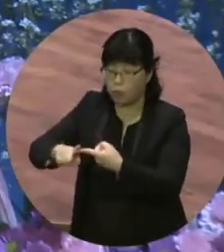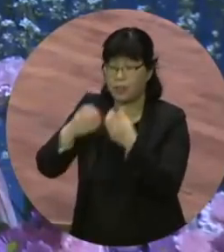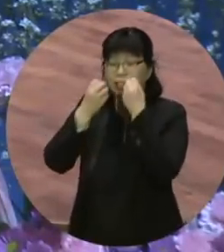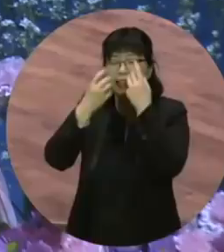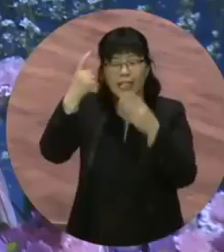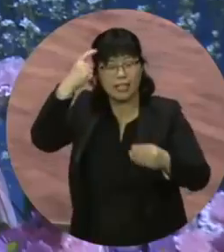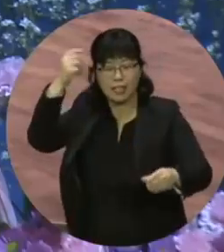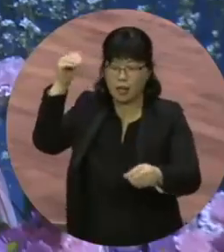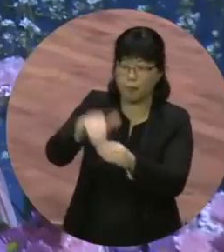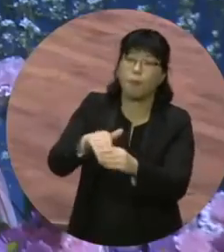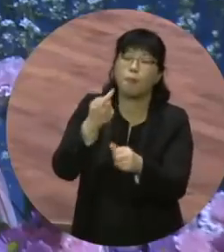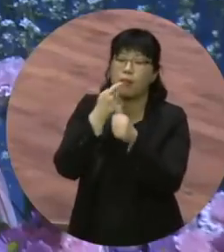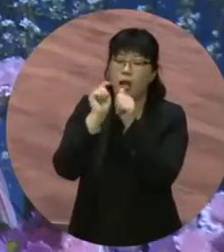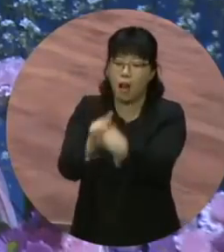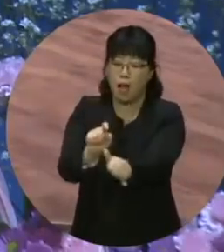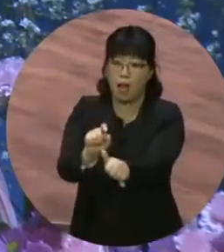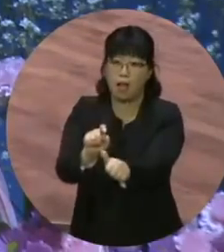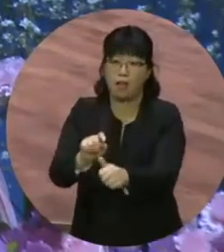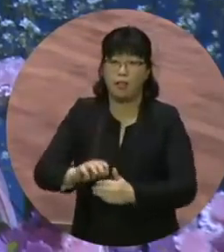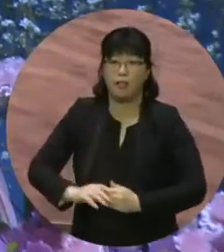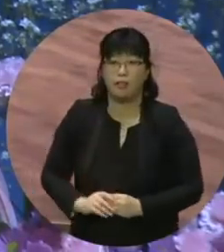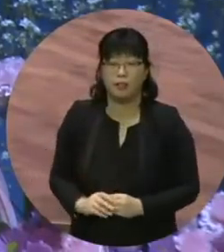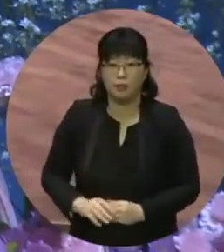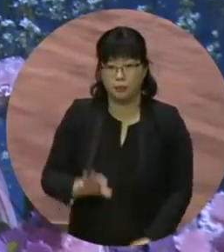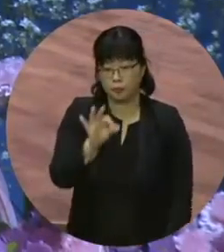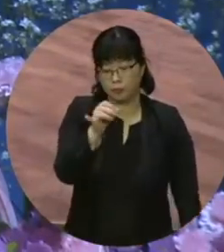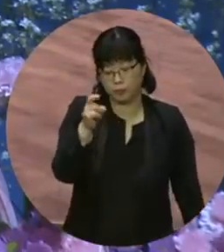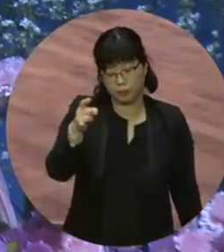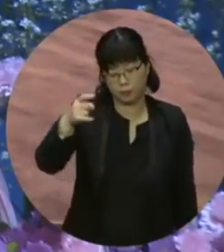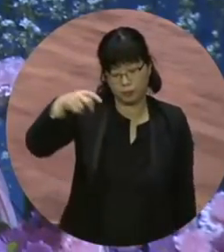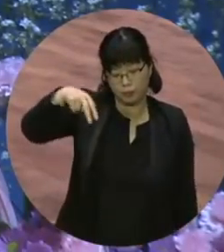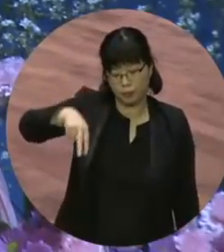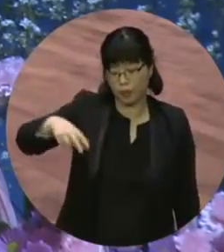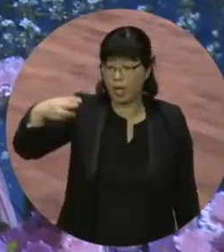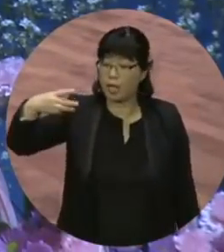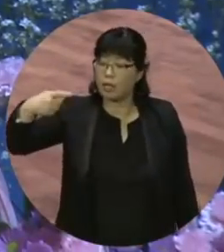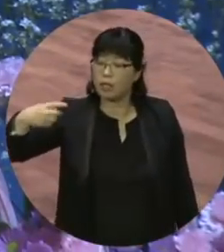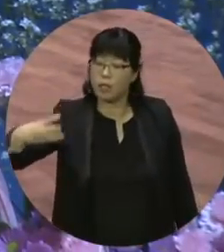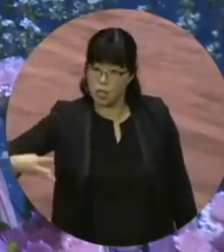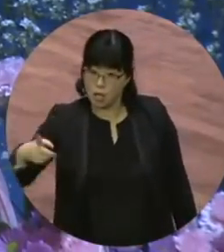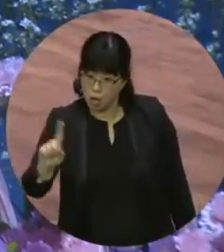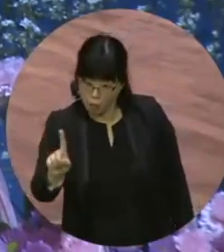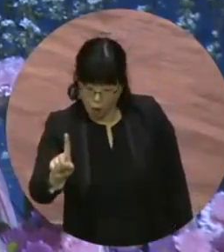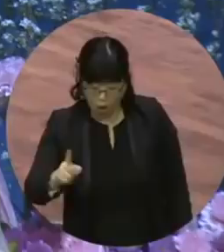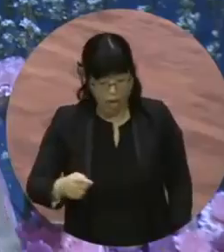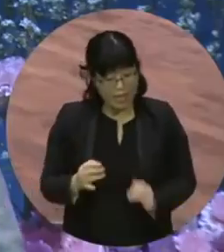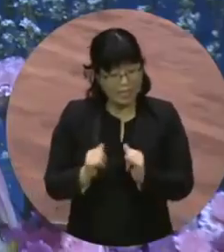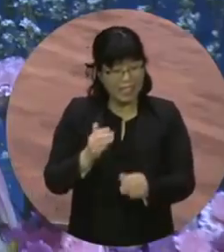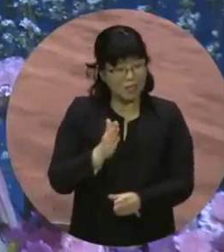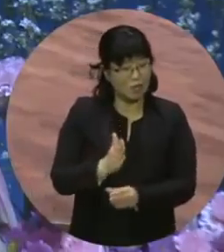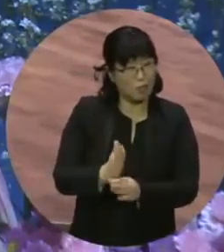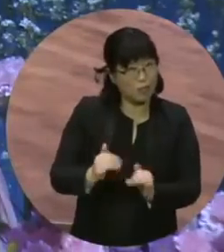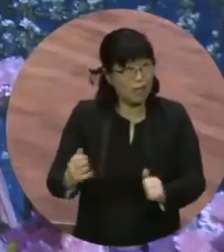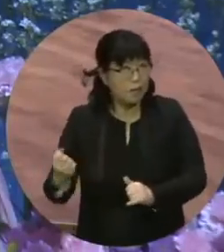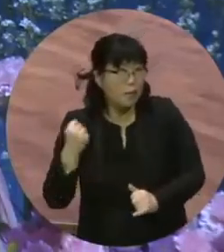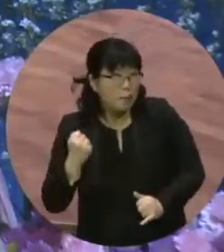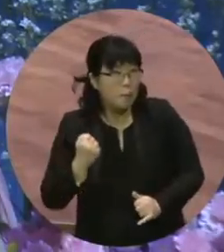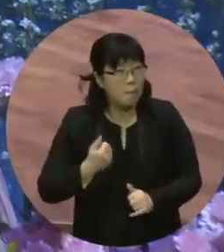거예요. 옛 틀, 인본주의입니다. 이게 인본주의, 옛 틀이 막연한 엔틀이